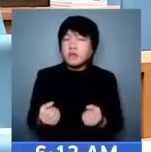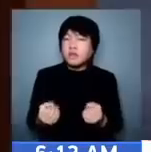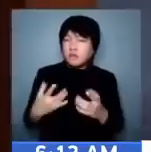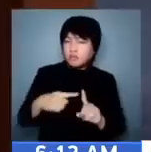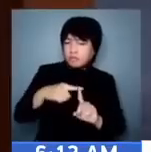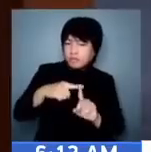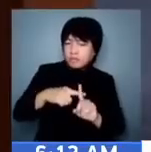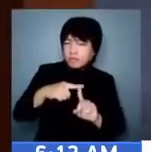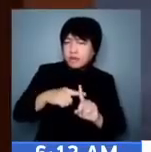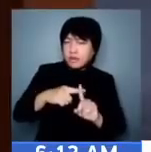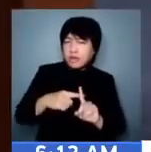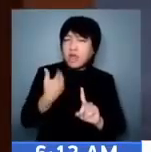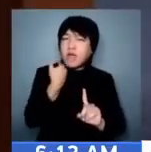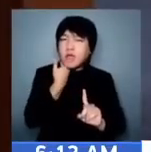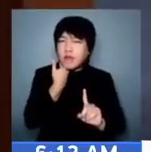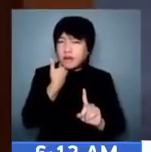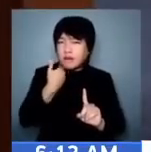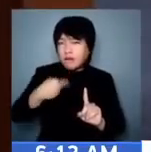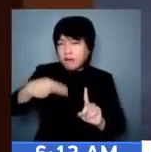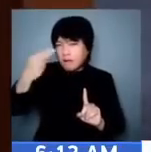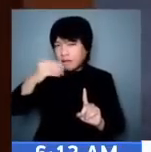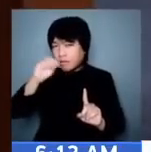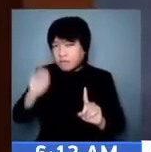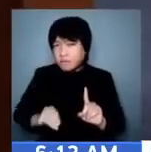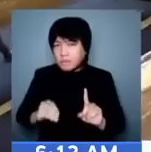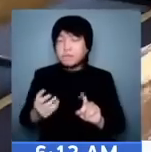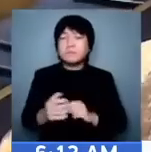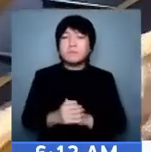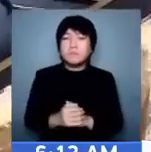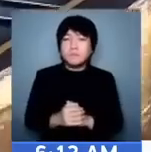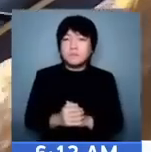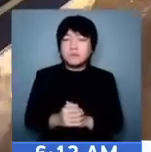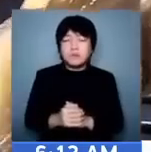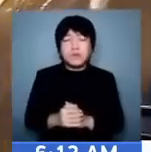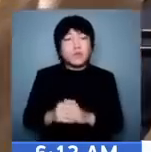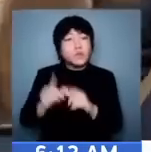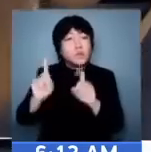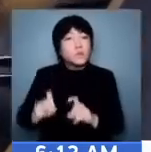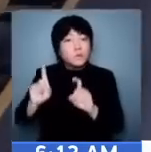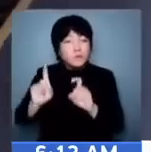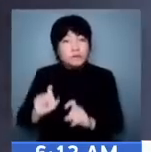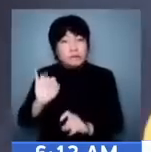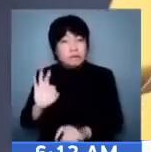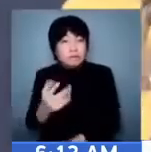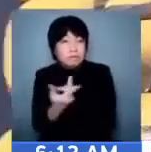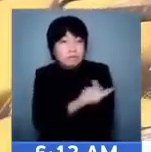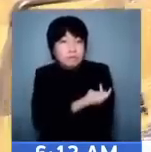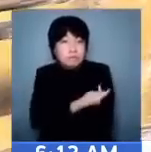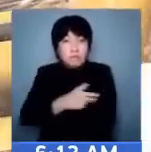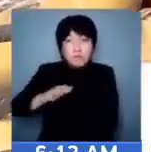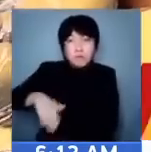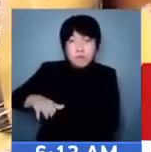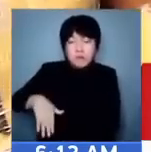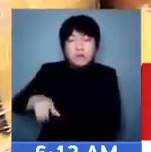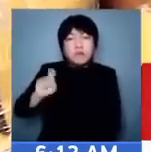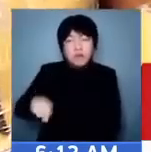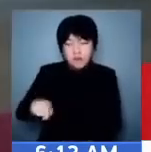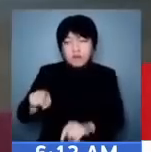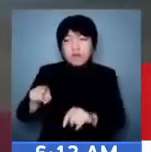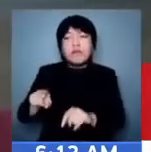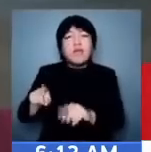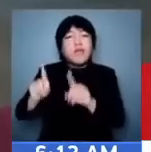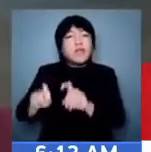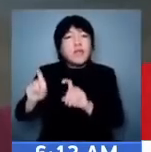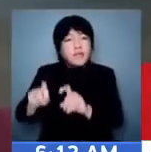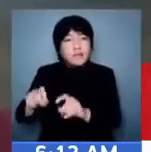kailangan magpa-antigen test. RT-PCR test naman kung hindi bakunado kontra COVID. Hindi naman imbitado sa SONA si Negros